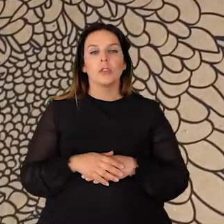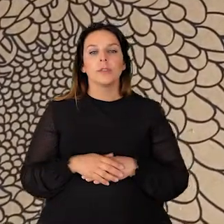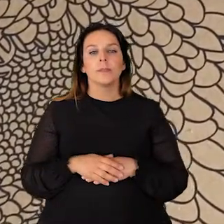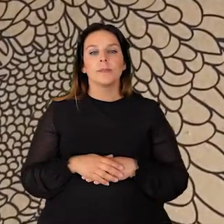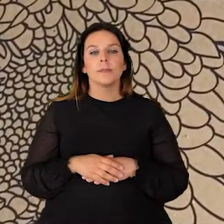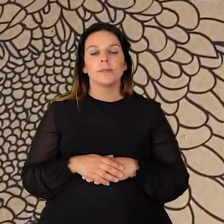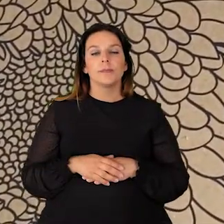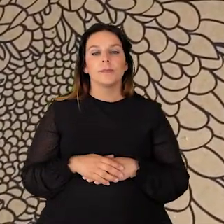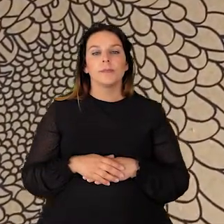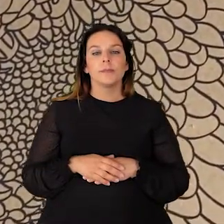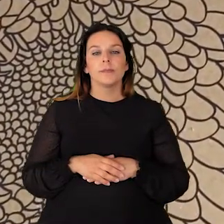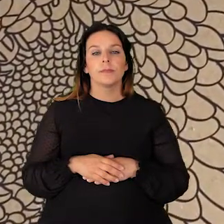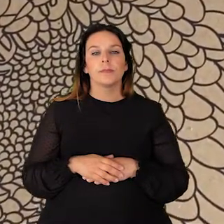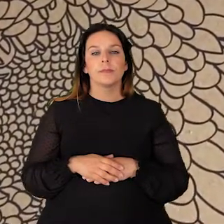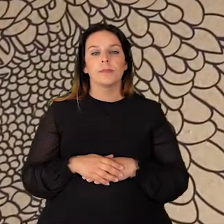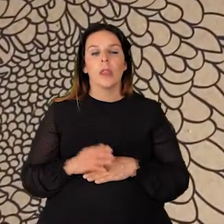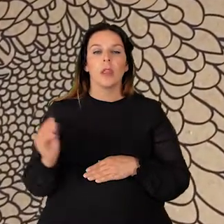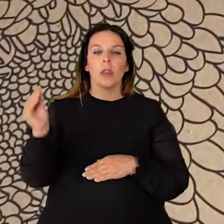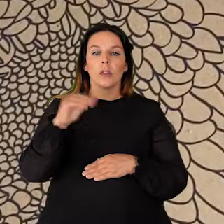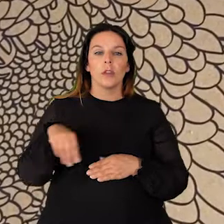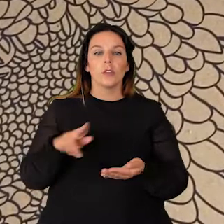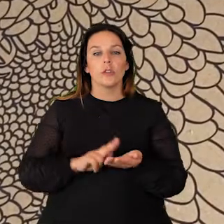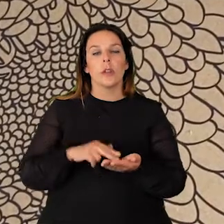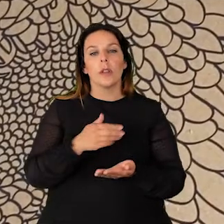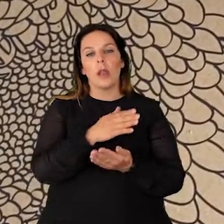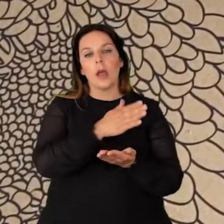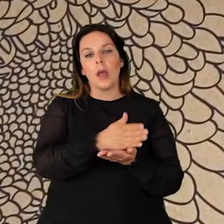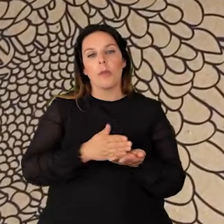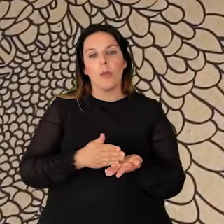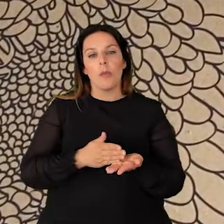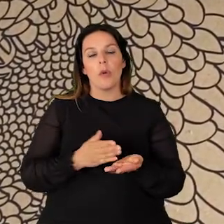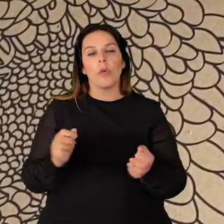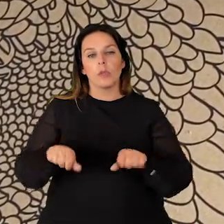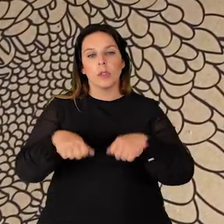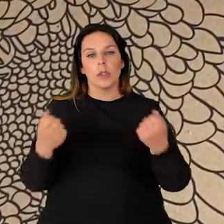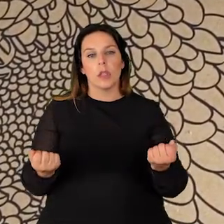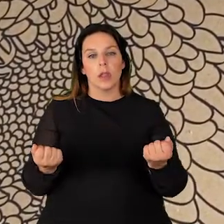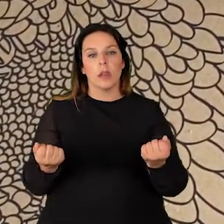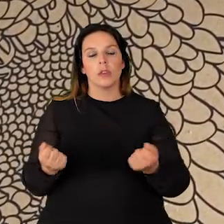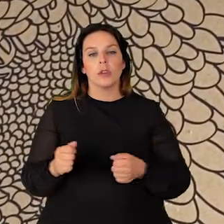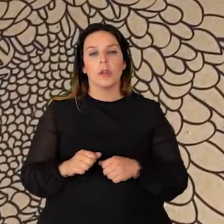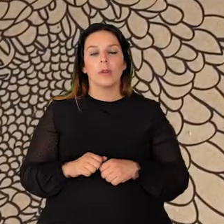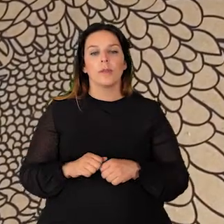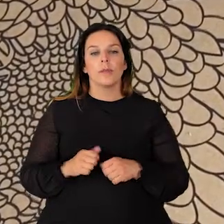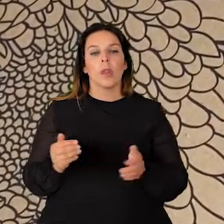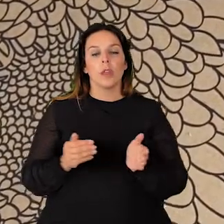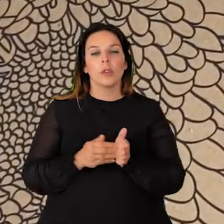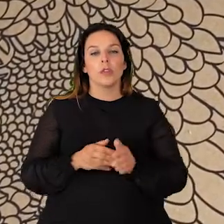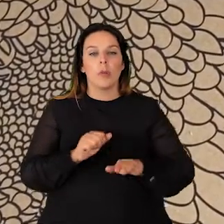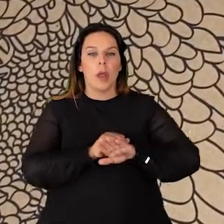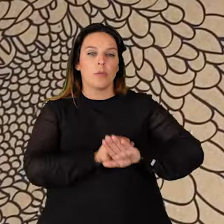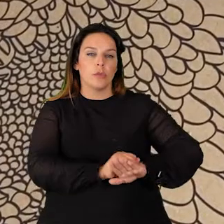ten pasek zaginasz jeszcze na pół robi się coraz grubsze więc trzeba